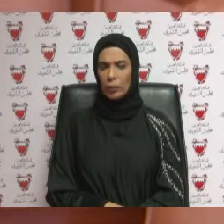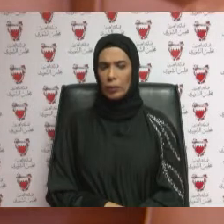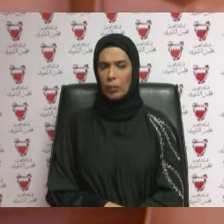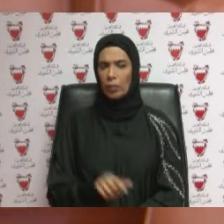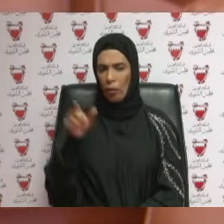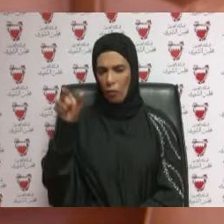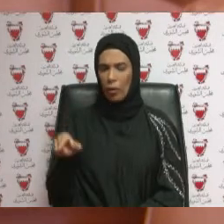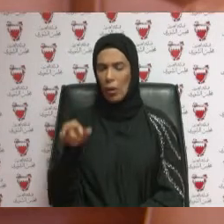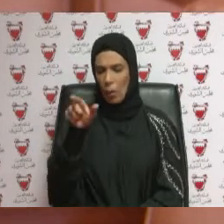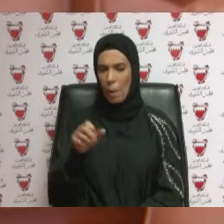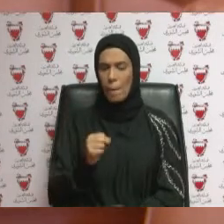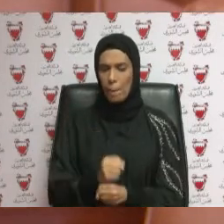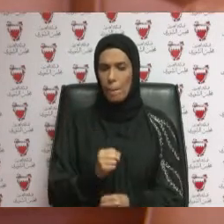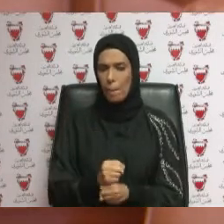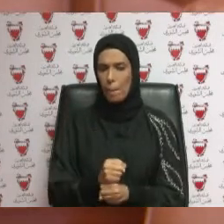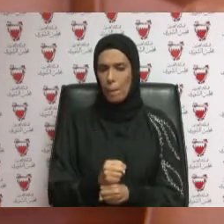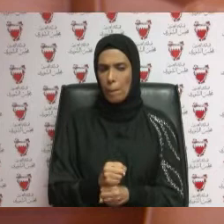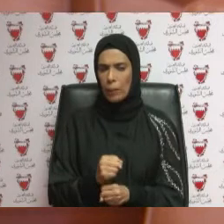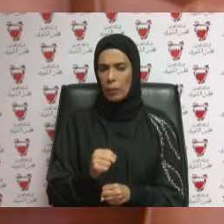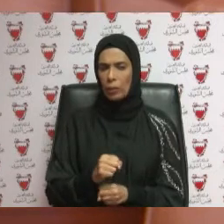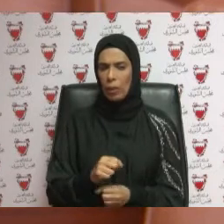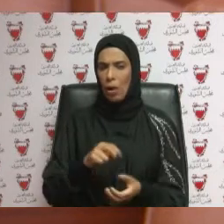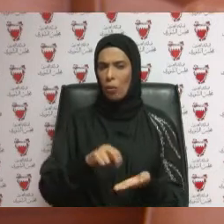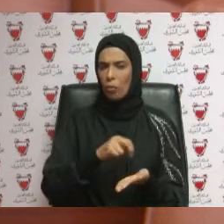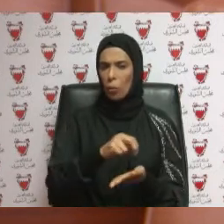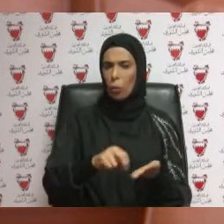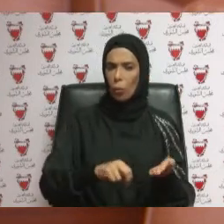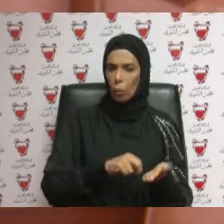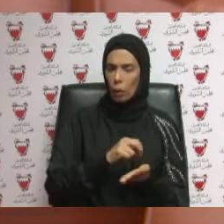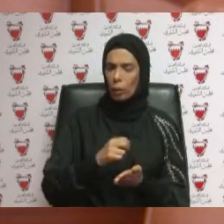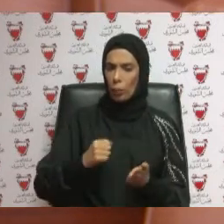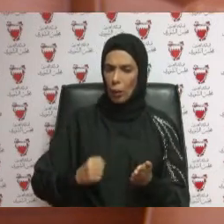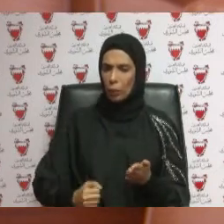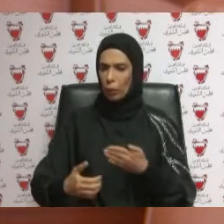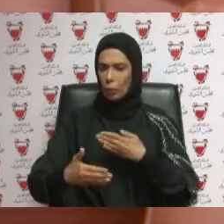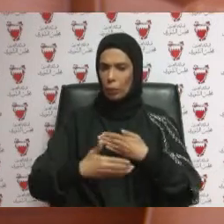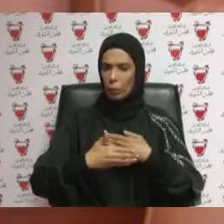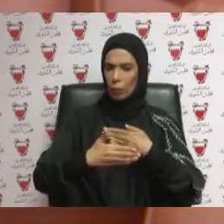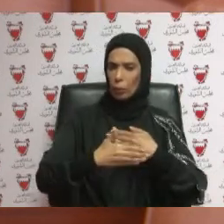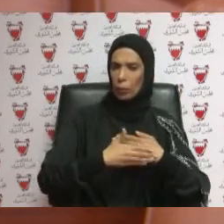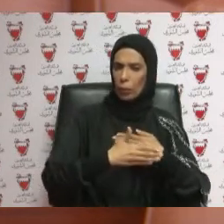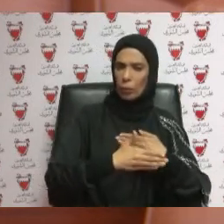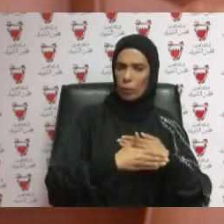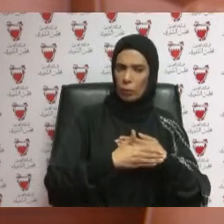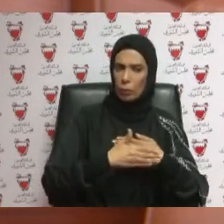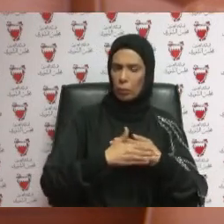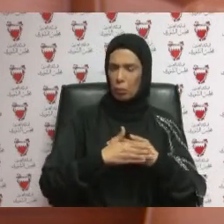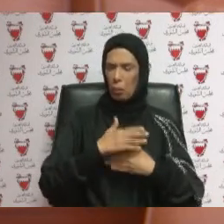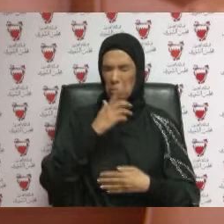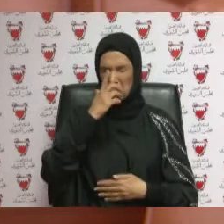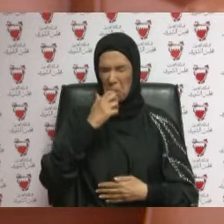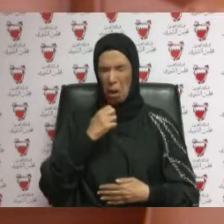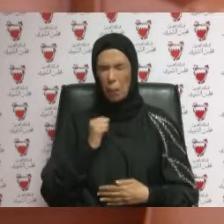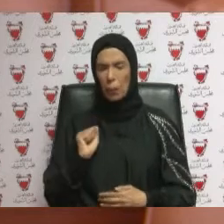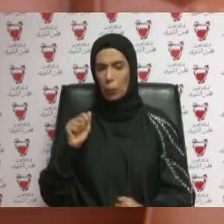العمال الوافدين في وسط القرى في البحرين، وهذا طبعا يعني يثير استياء لكثير من